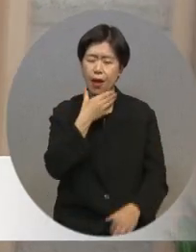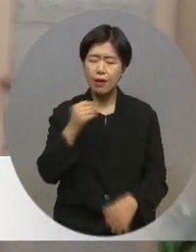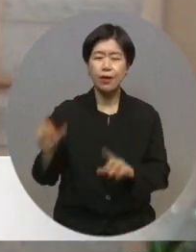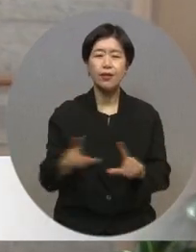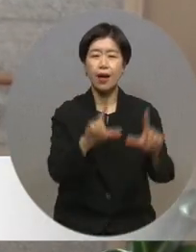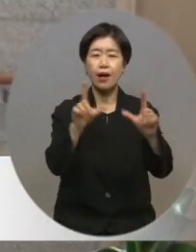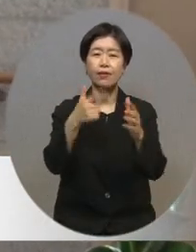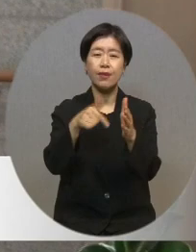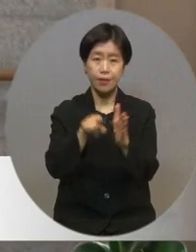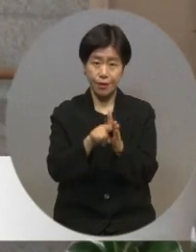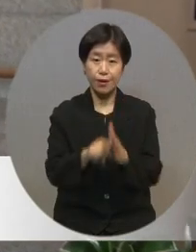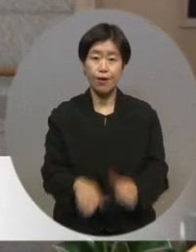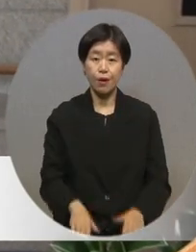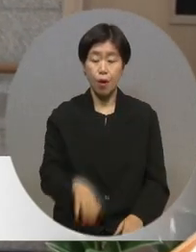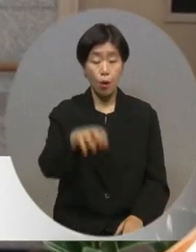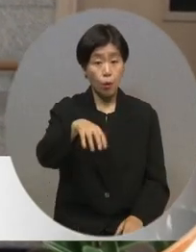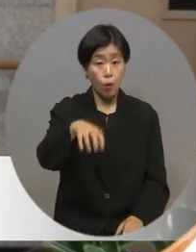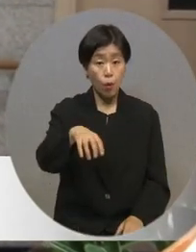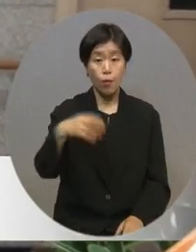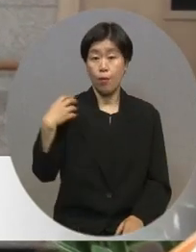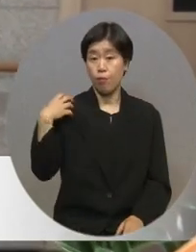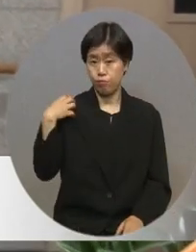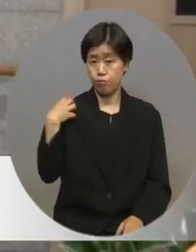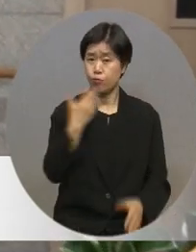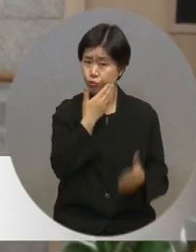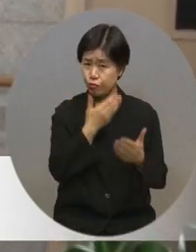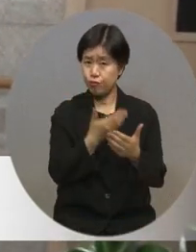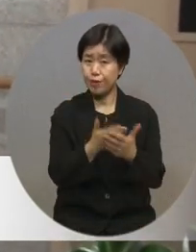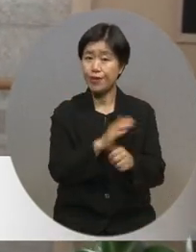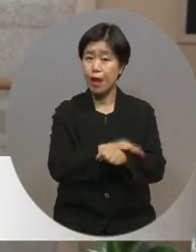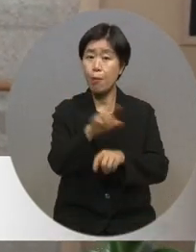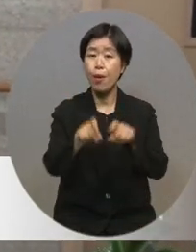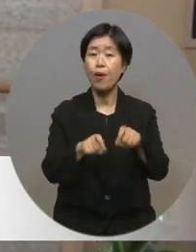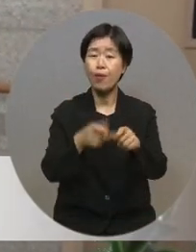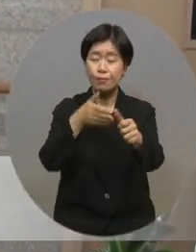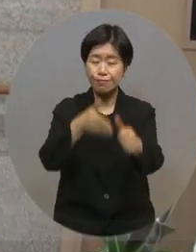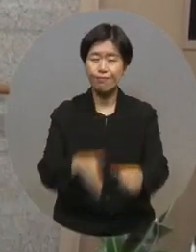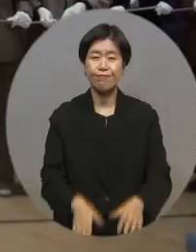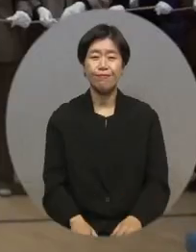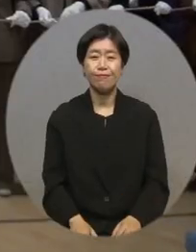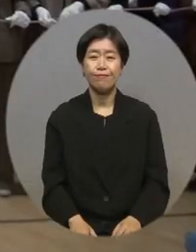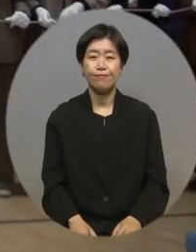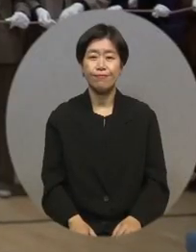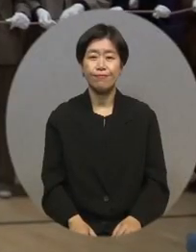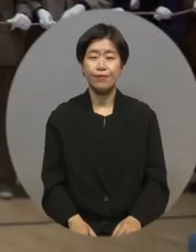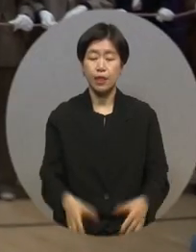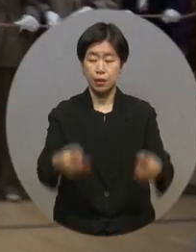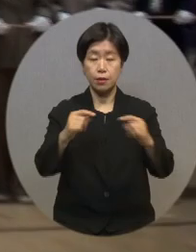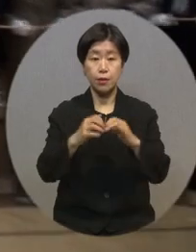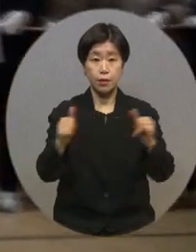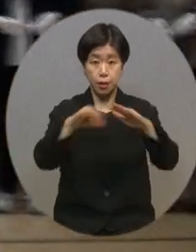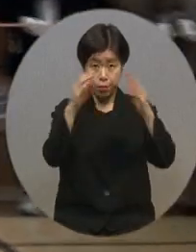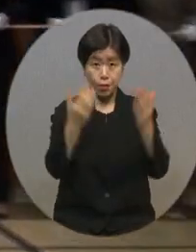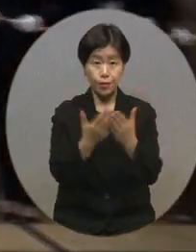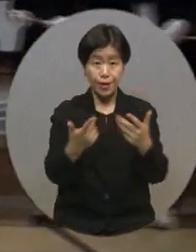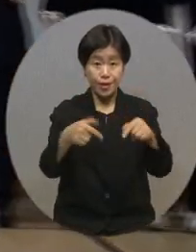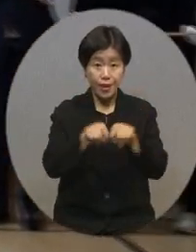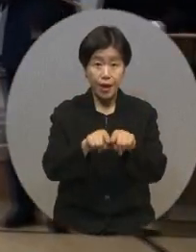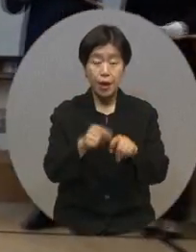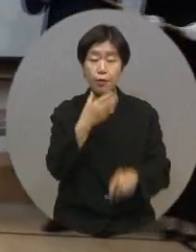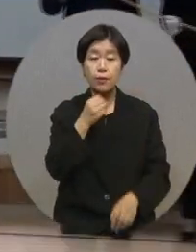우리 양주시 장애인 복지관에서 다들 그 역할을 꼭 해주시길 기원 드리겠습니다. 참석자들 모두 함께